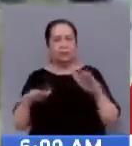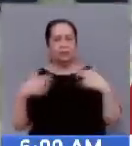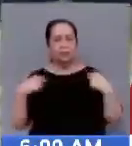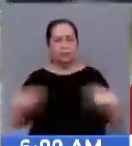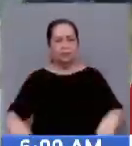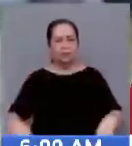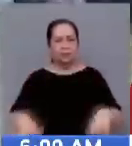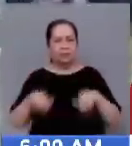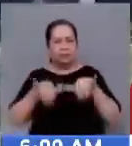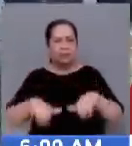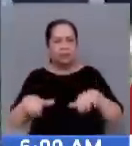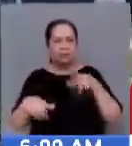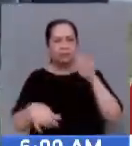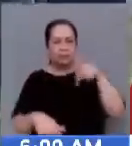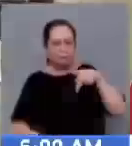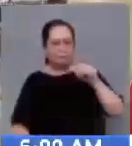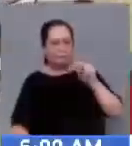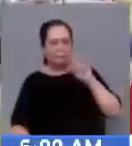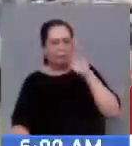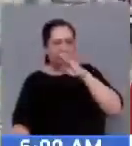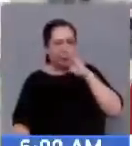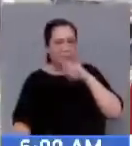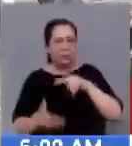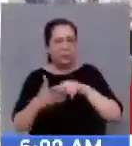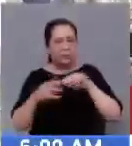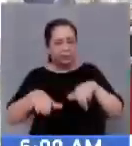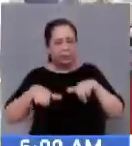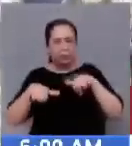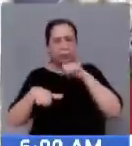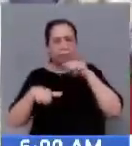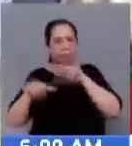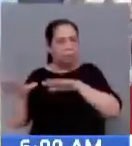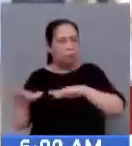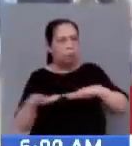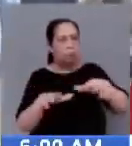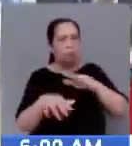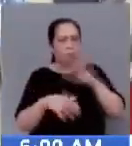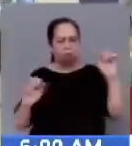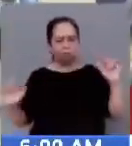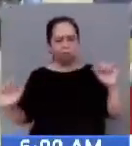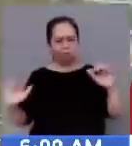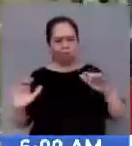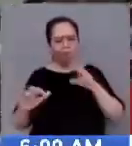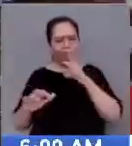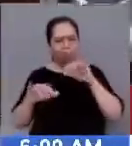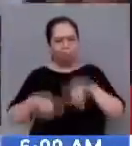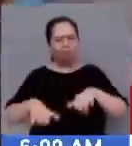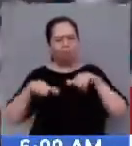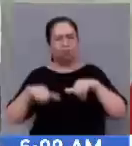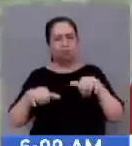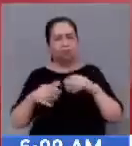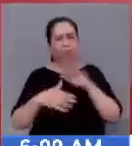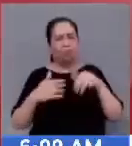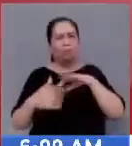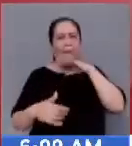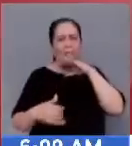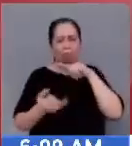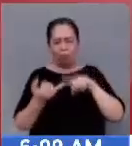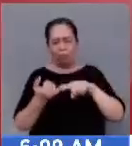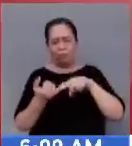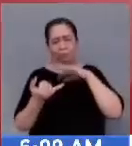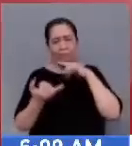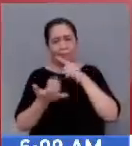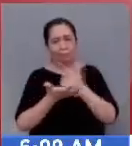dahil tulog yung tubig. Oo, hindi dahil dumadaloy. Dahil hindi dumadaloy lahat ng dito ng dumi. Manggagaling po sa ilog. Lahat po ng basura.